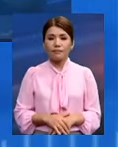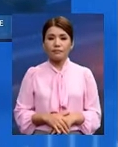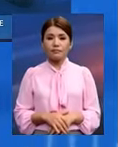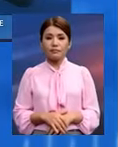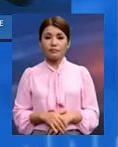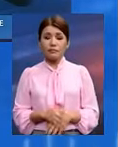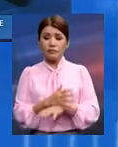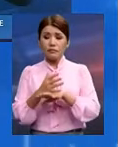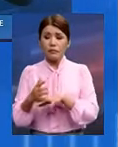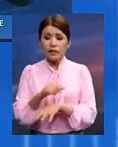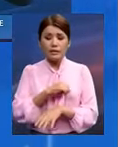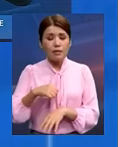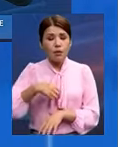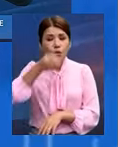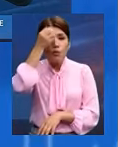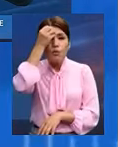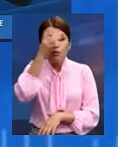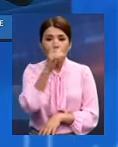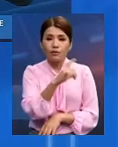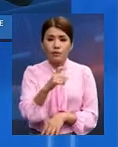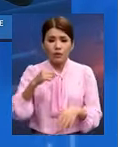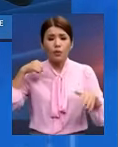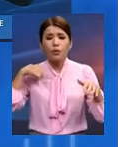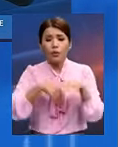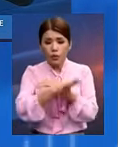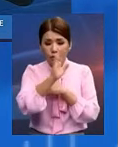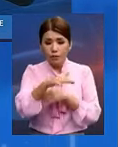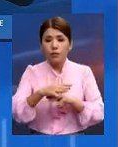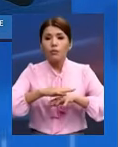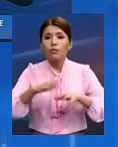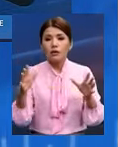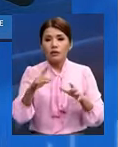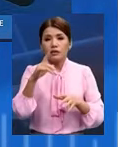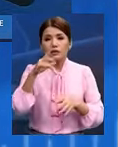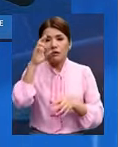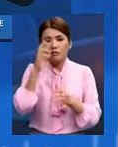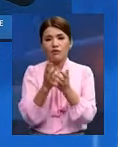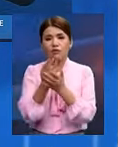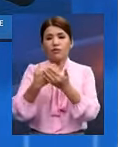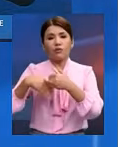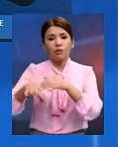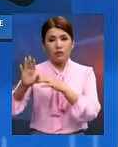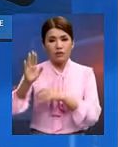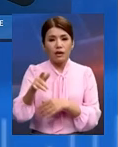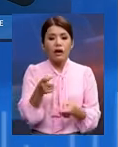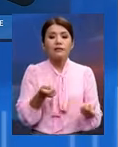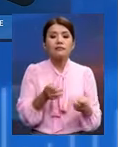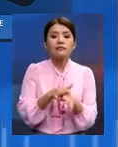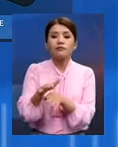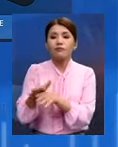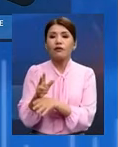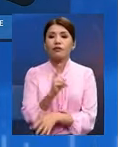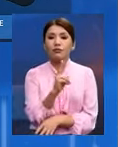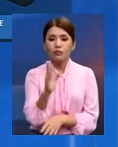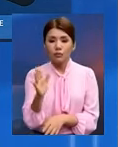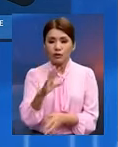чему? К тому, что самые умные люди, они и так уходят, но они еще больше будут уходить с государственной службы. Извините меня, а кто будет исполнять функции